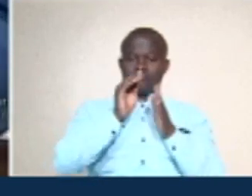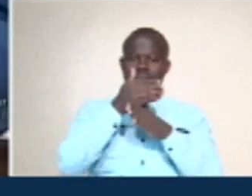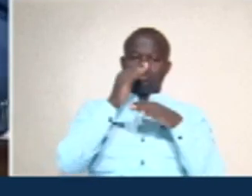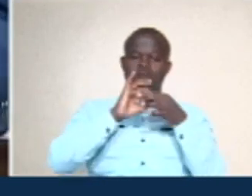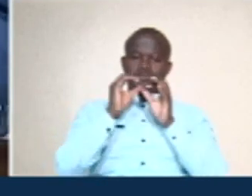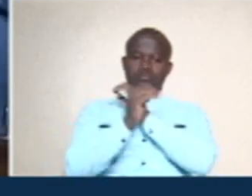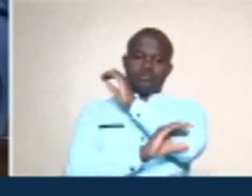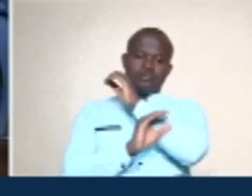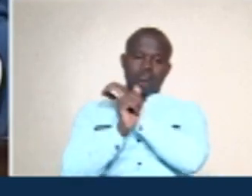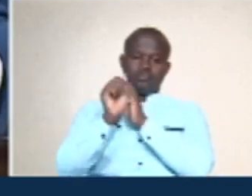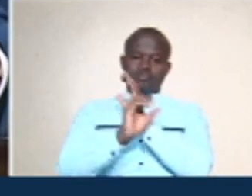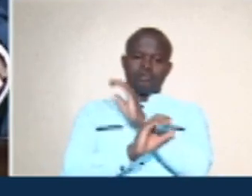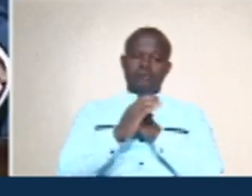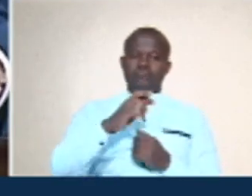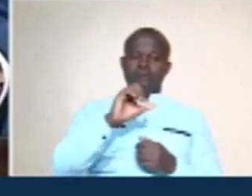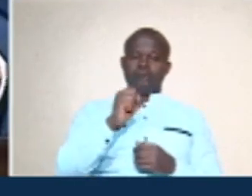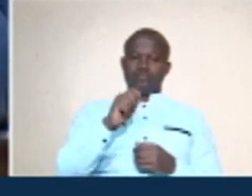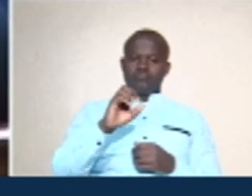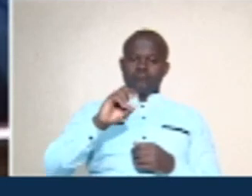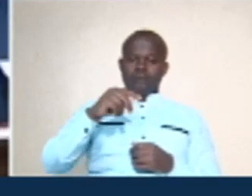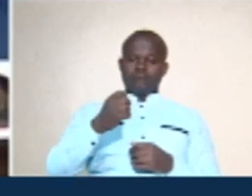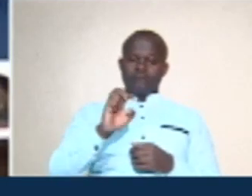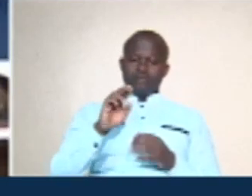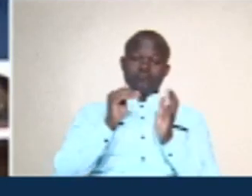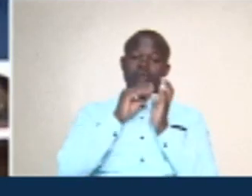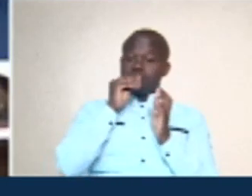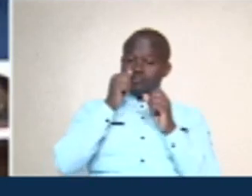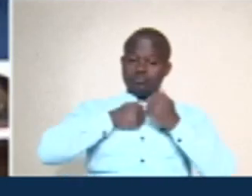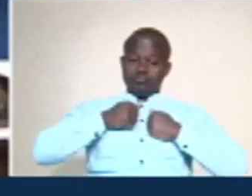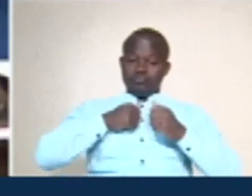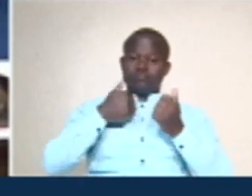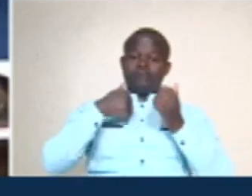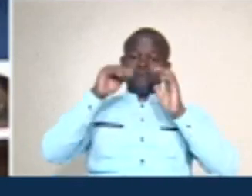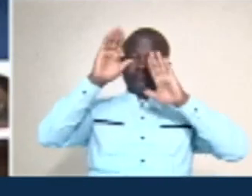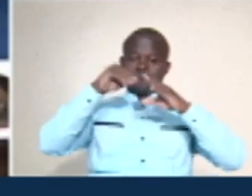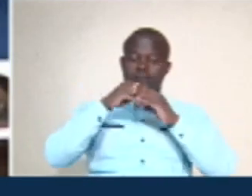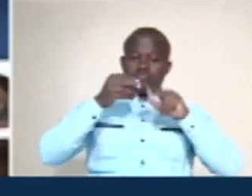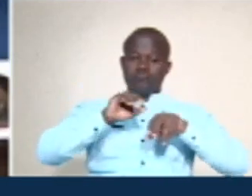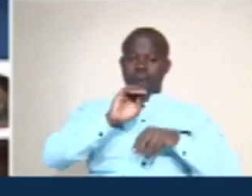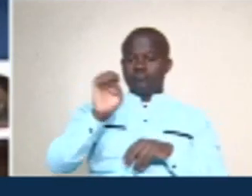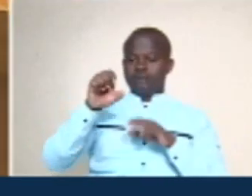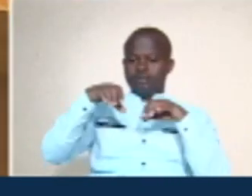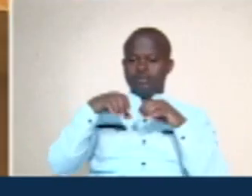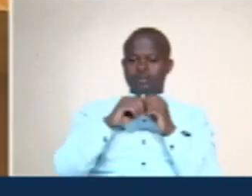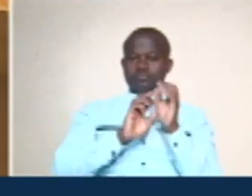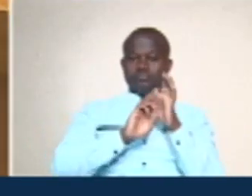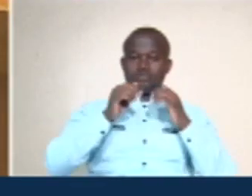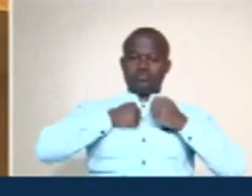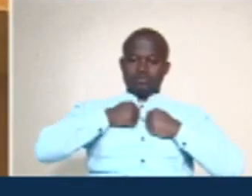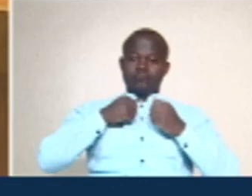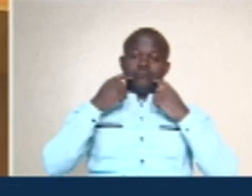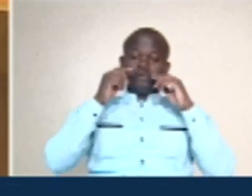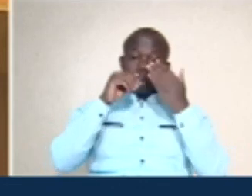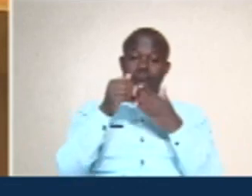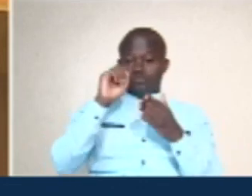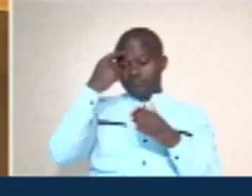w'Ububanyi n'Amahanga w'icyo gihugu Christophe Rutundura wongeye kwiko mu Rwanda kugira uruhare mu bibera mu burasirazuba bwa Congo. Maze uhagarariye u Rwanda muri Loni yavuga ko igihe